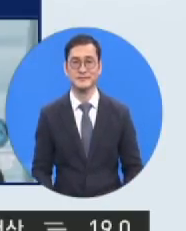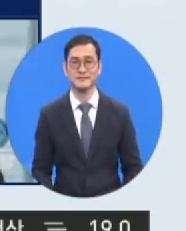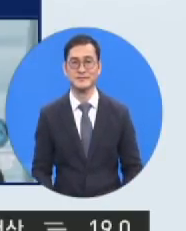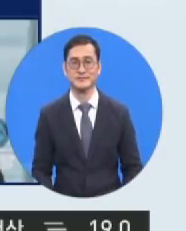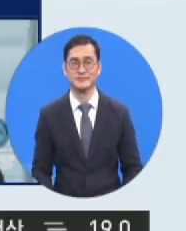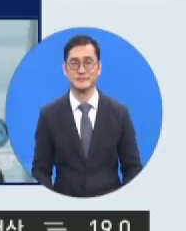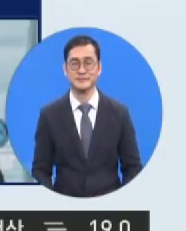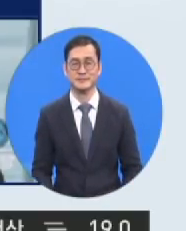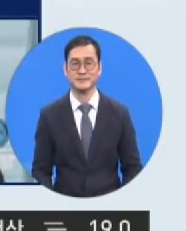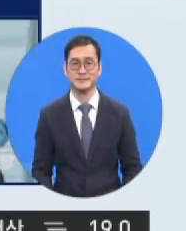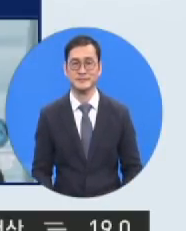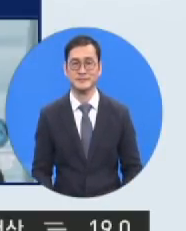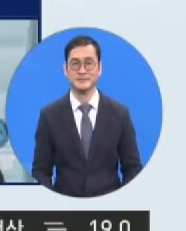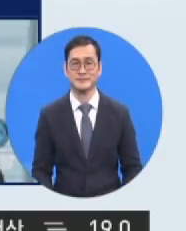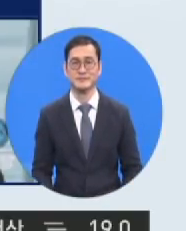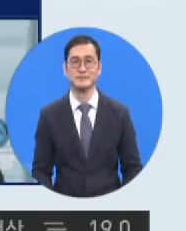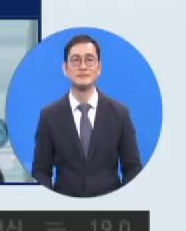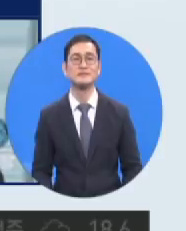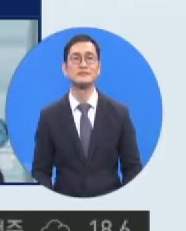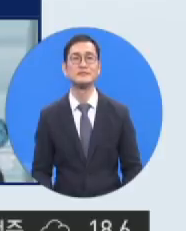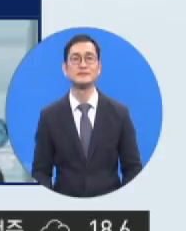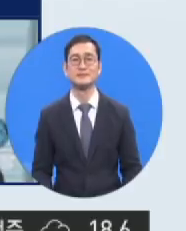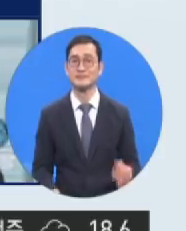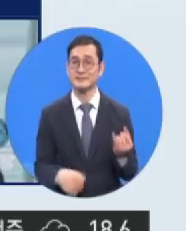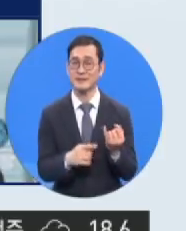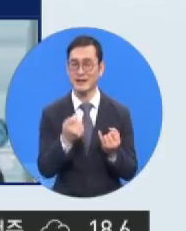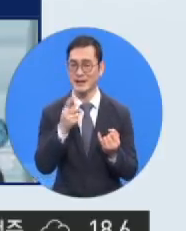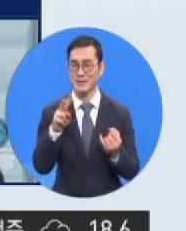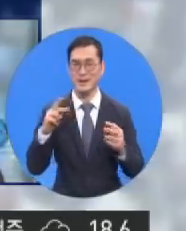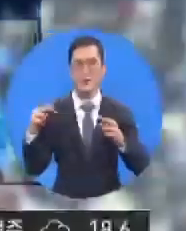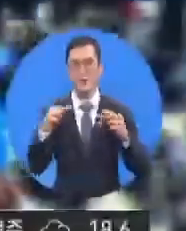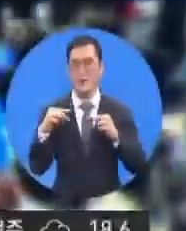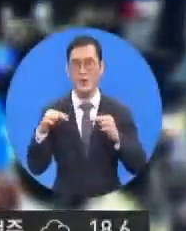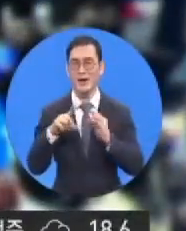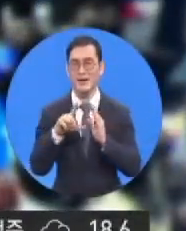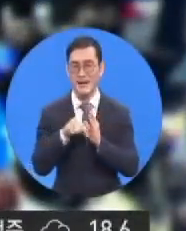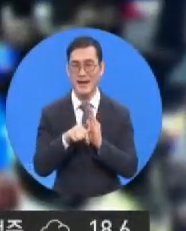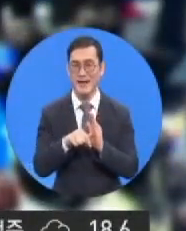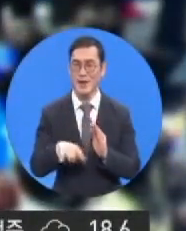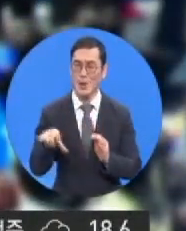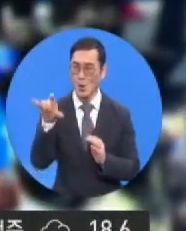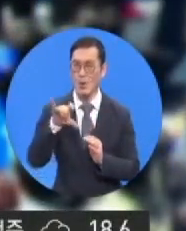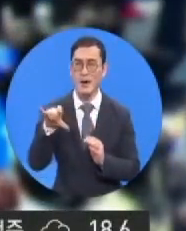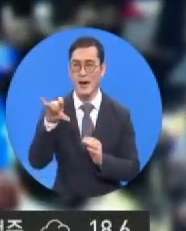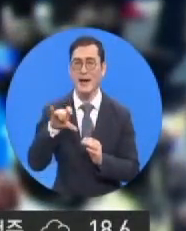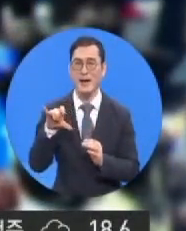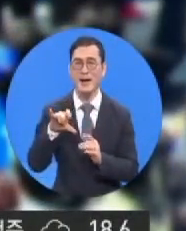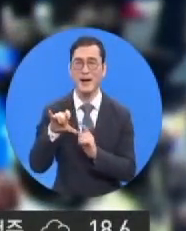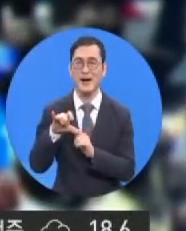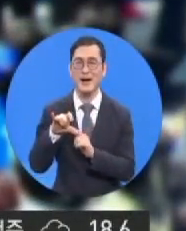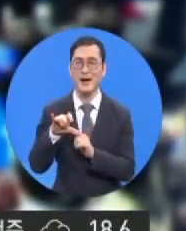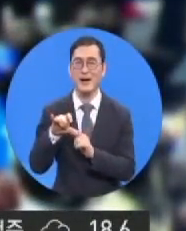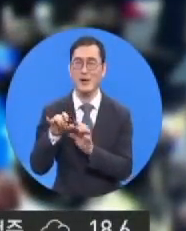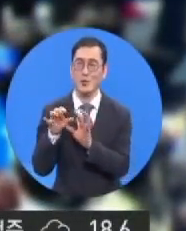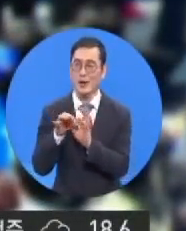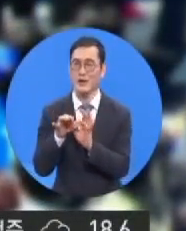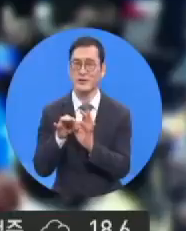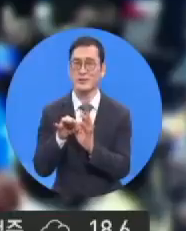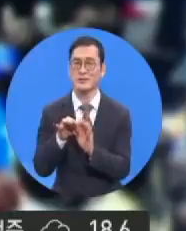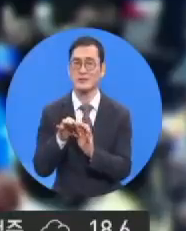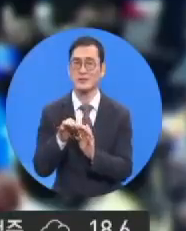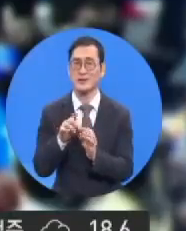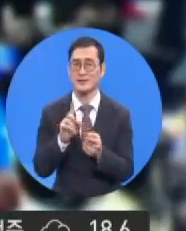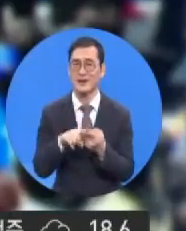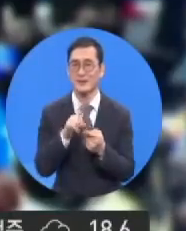갈 길이 바쁜 탓일까요? 이번에는 TV 토론회에서요, 코로나19 방역과 관련된 발언이 또 구설수에 올랐습니다.